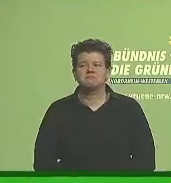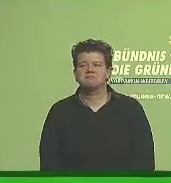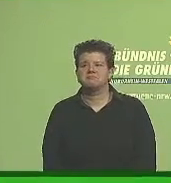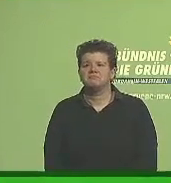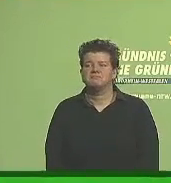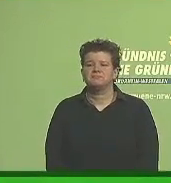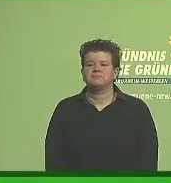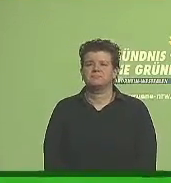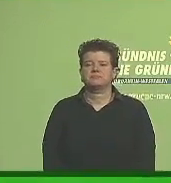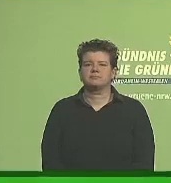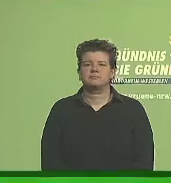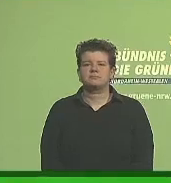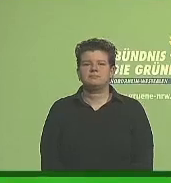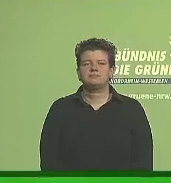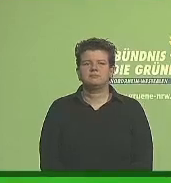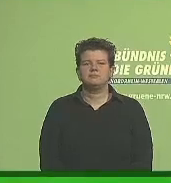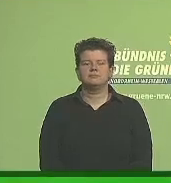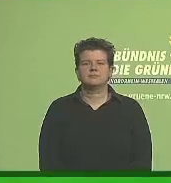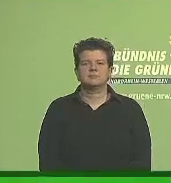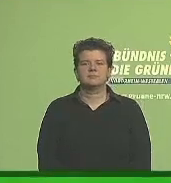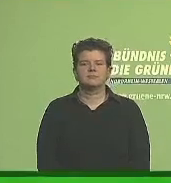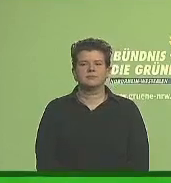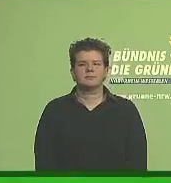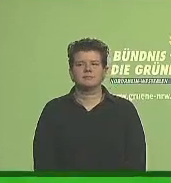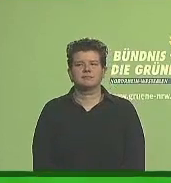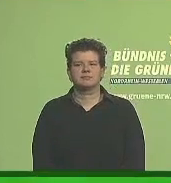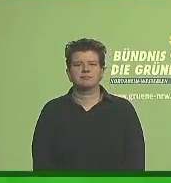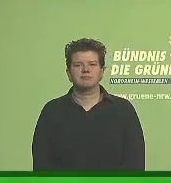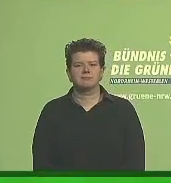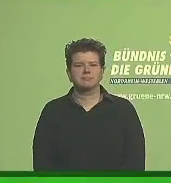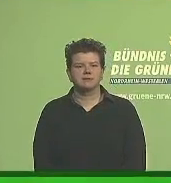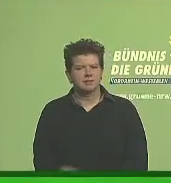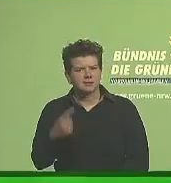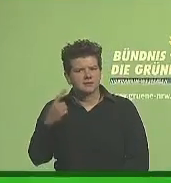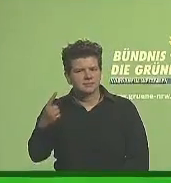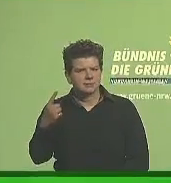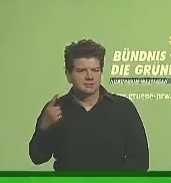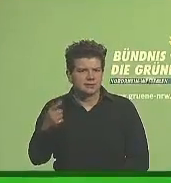eigentlich die Ratlosigkeit in Person.